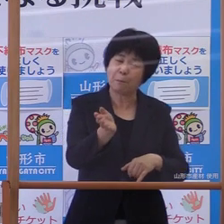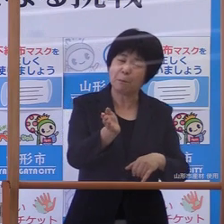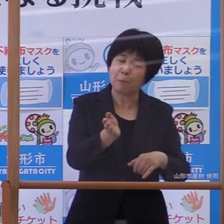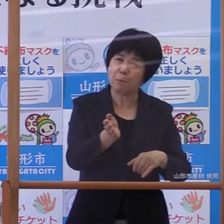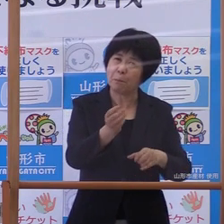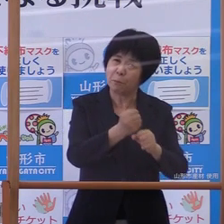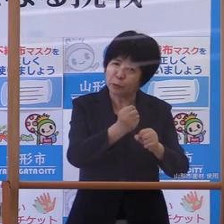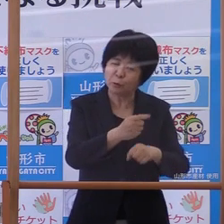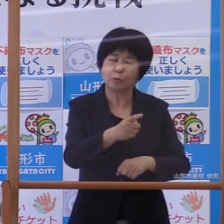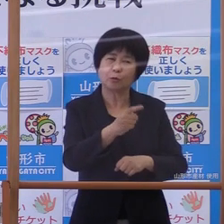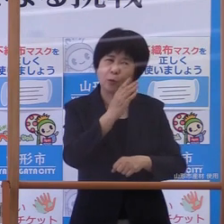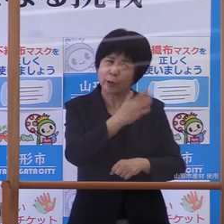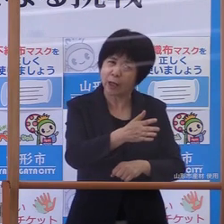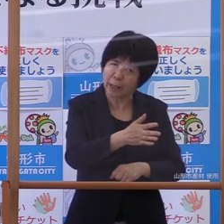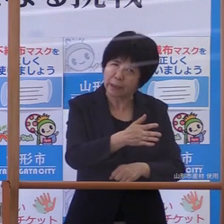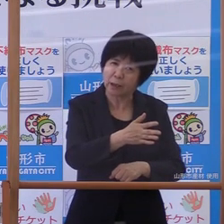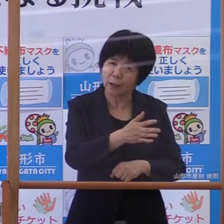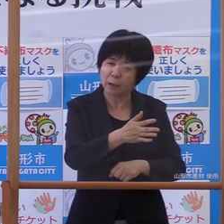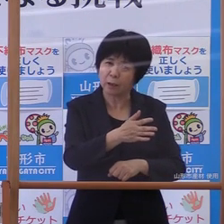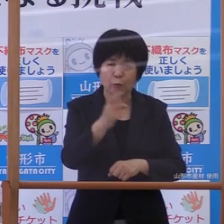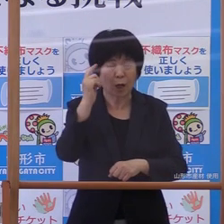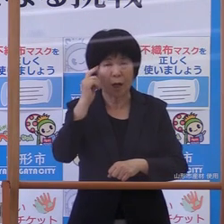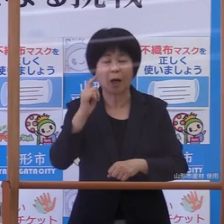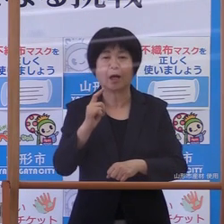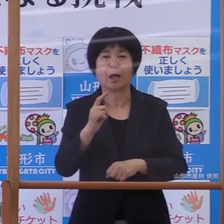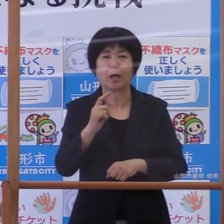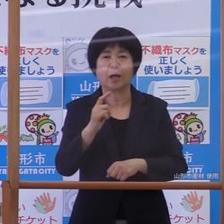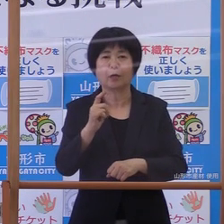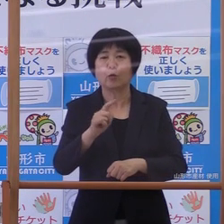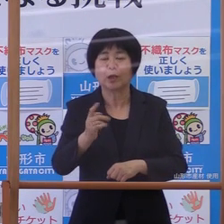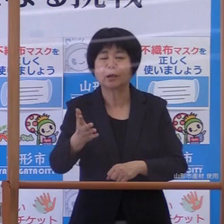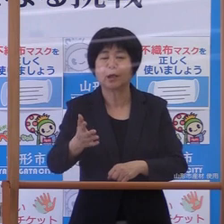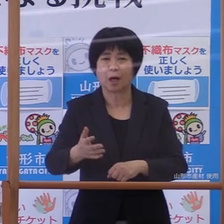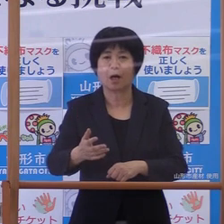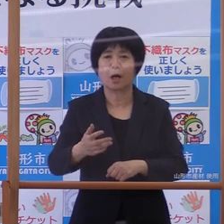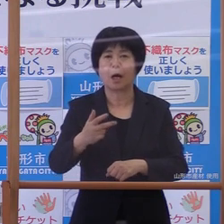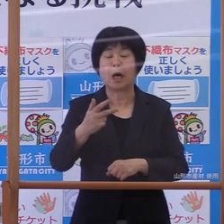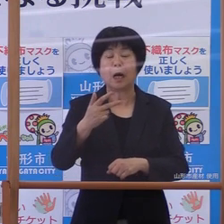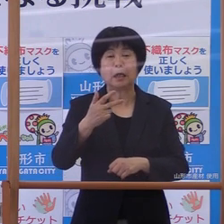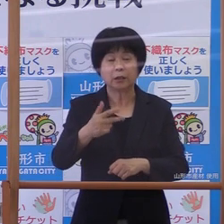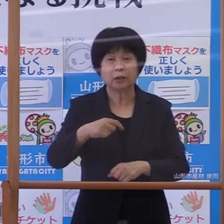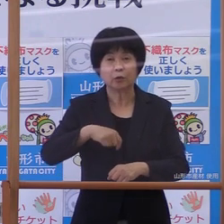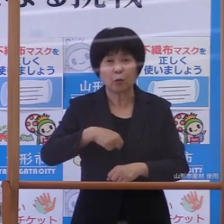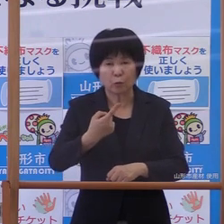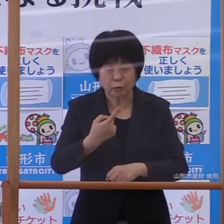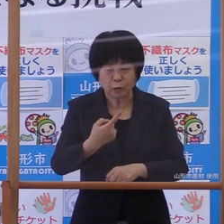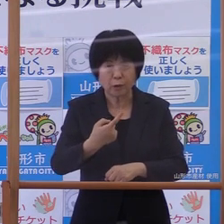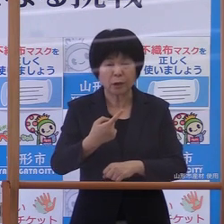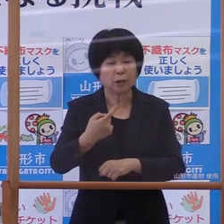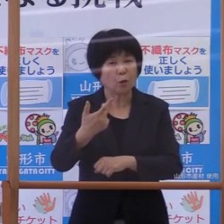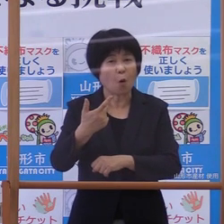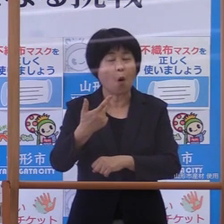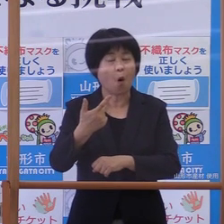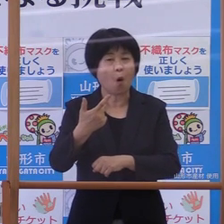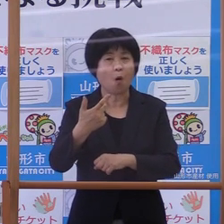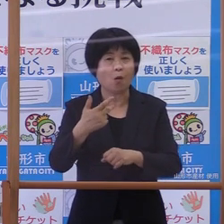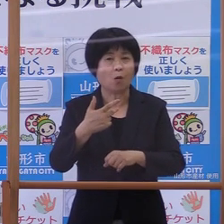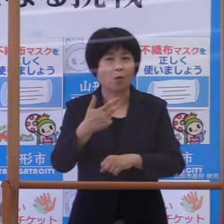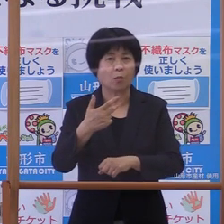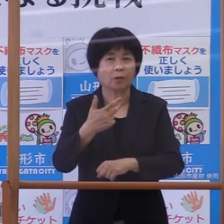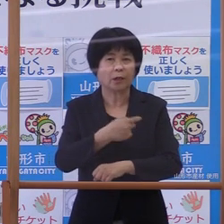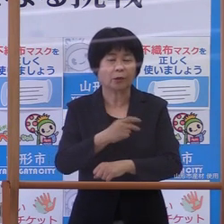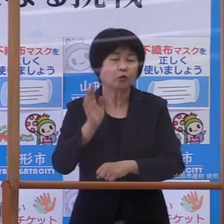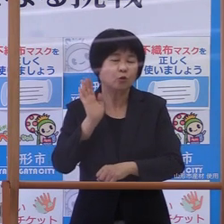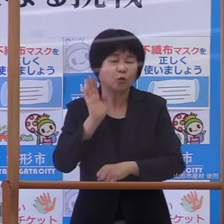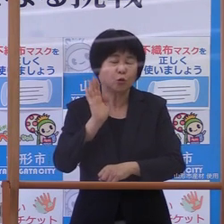考えですとか、何かそういったものを市独自 の, その集団接種以外でさらにこう接種のスピードを早めていく、その上で